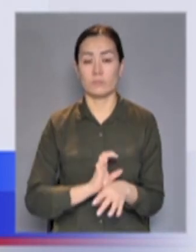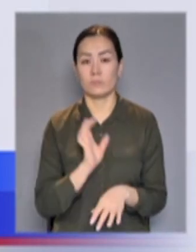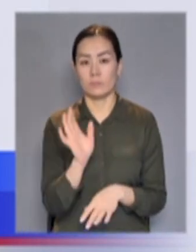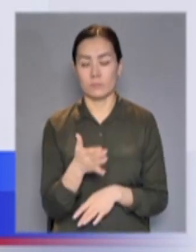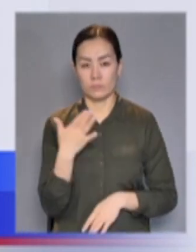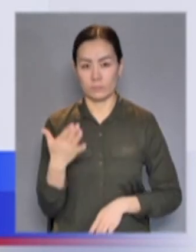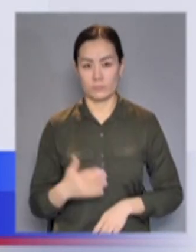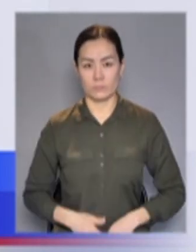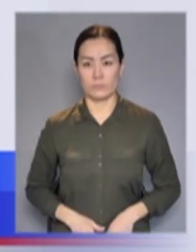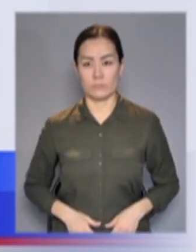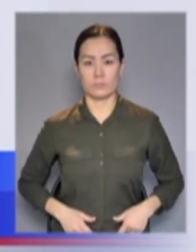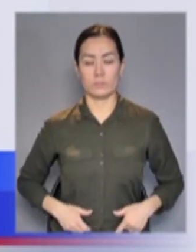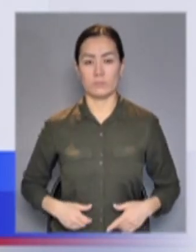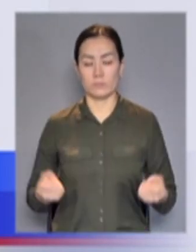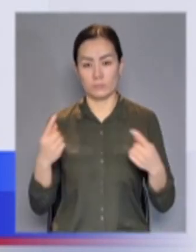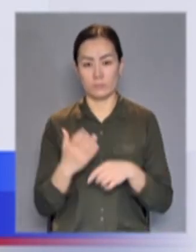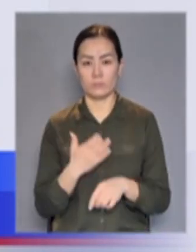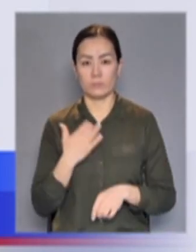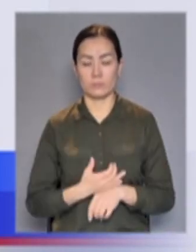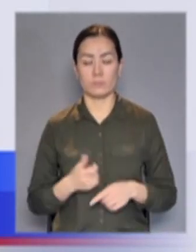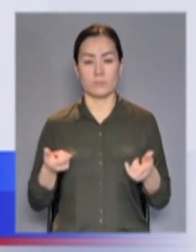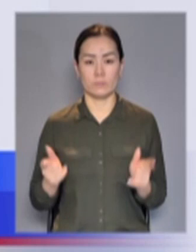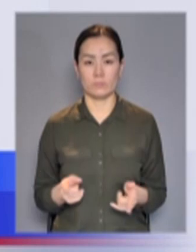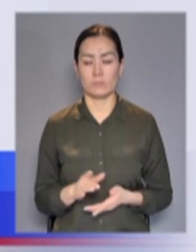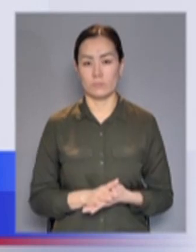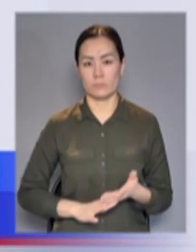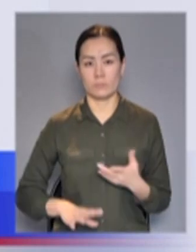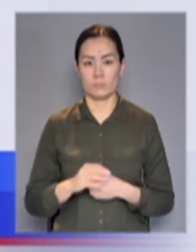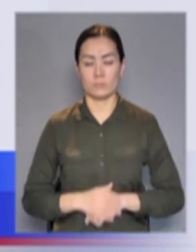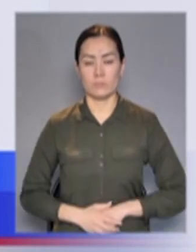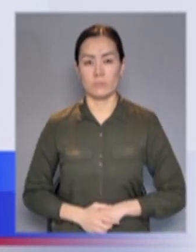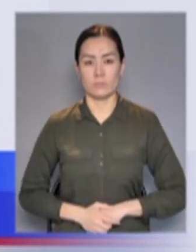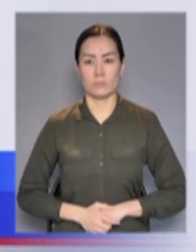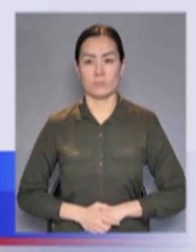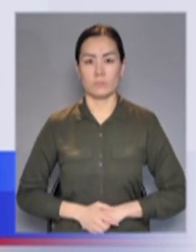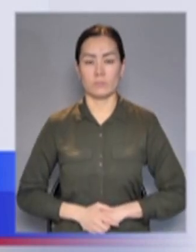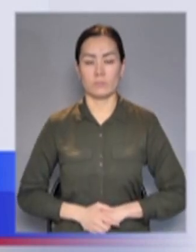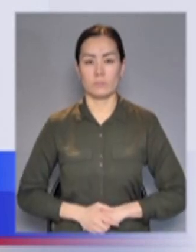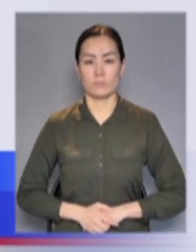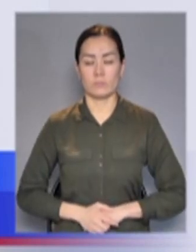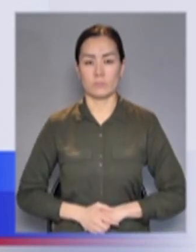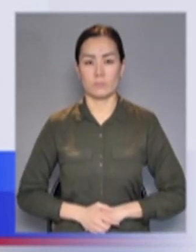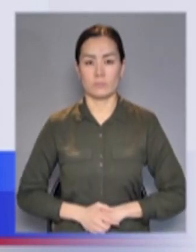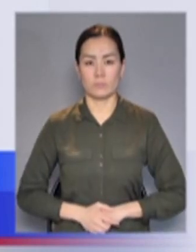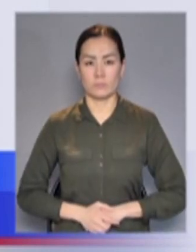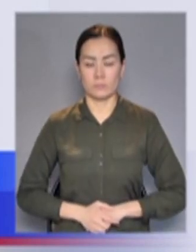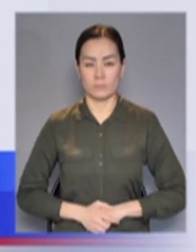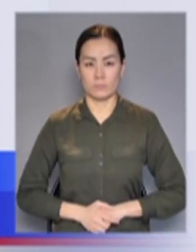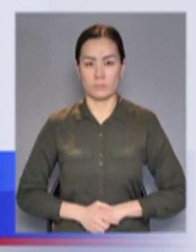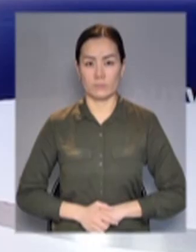сол институттан бізге мақұлдағаннан кейін барып, кейін әрмен қарай жұмыстар жүргізілетін болады.